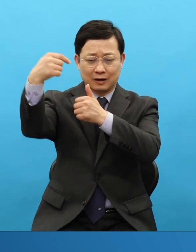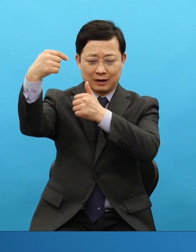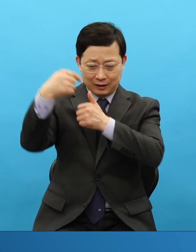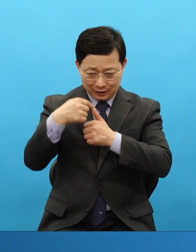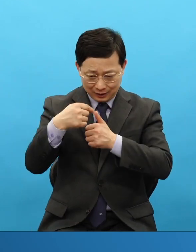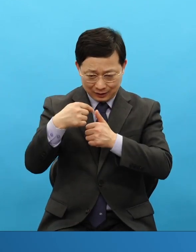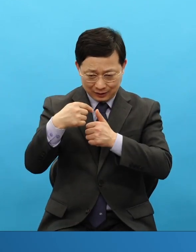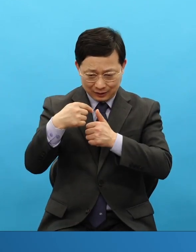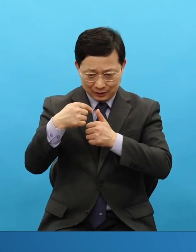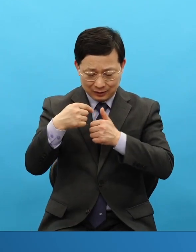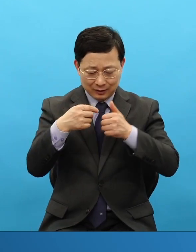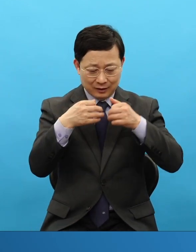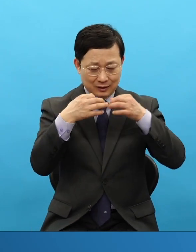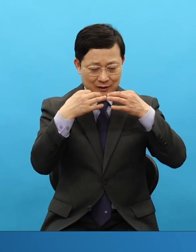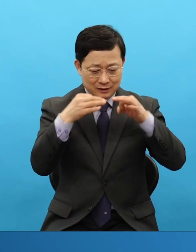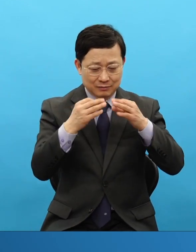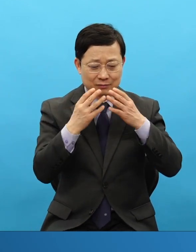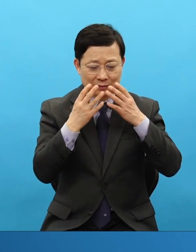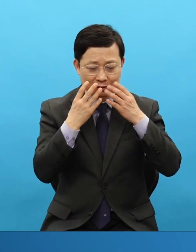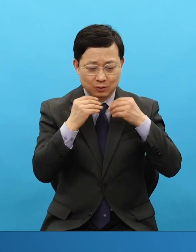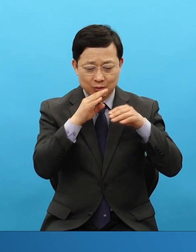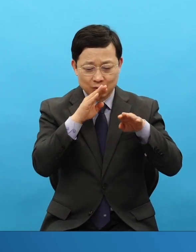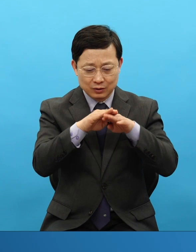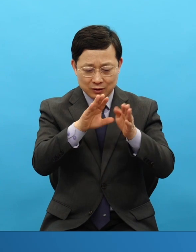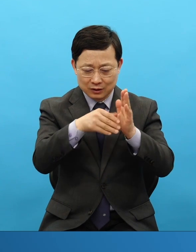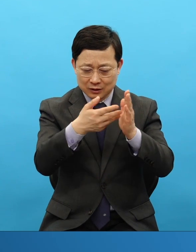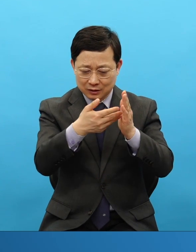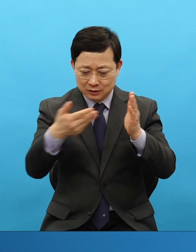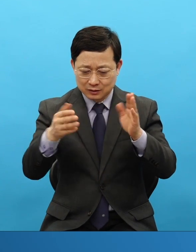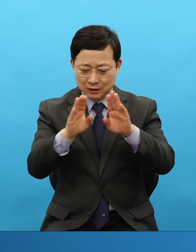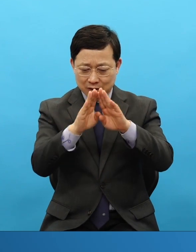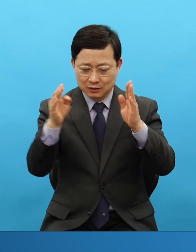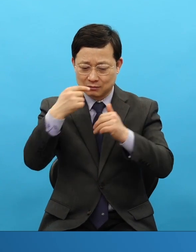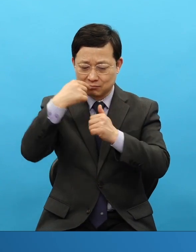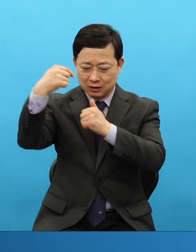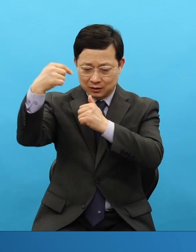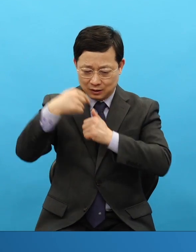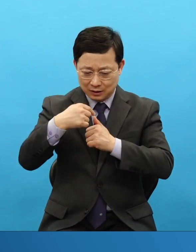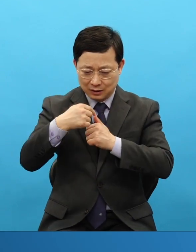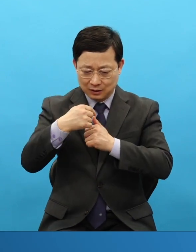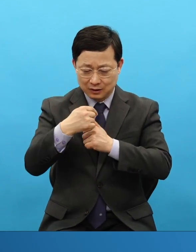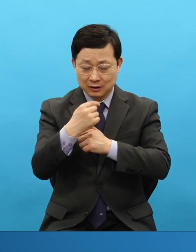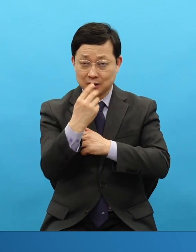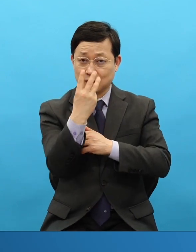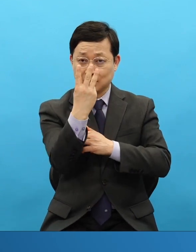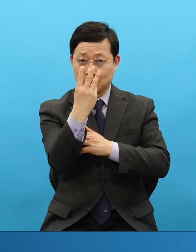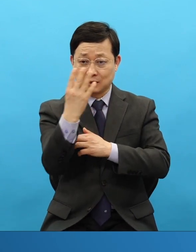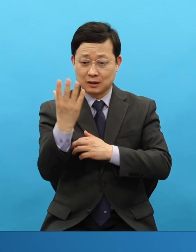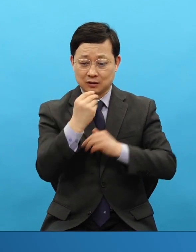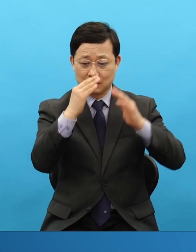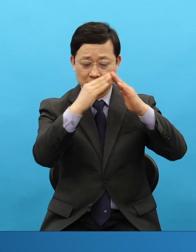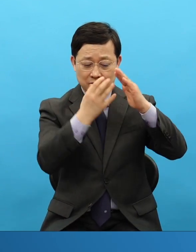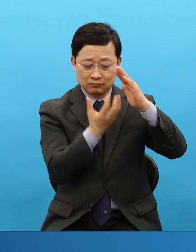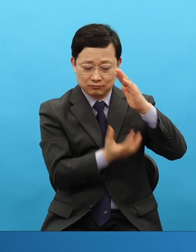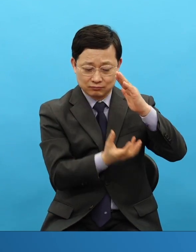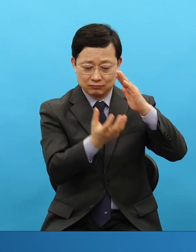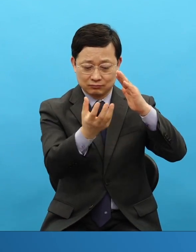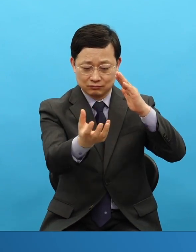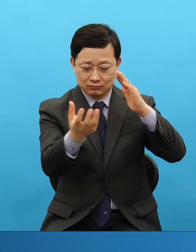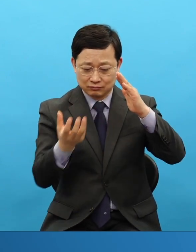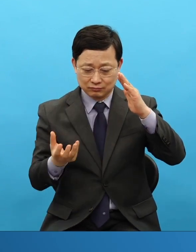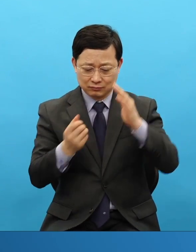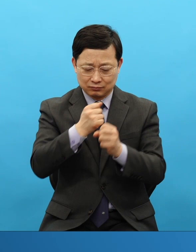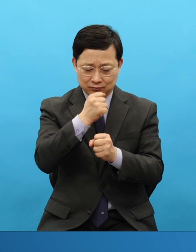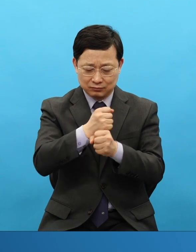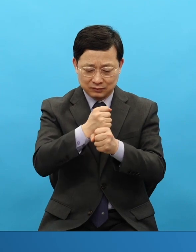금토일 시대를 열어라. Open the 3-day weekend age. 3가지 뜰을 만들어라. Make the 3 courtyards. 응답으로 왔어요.